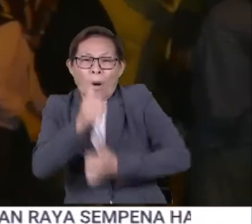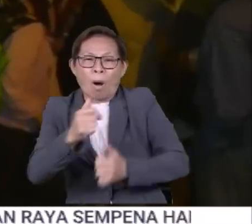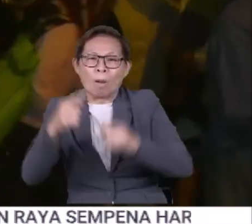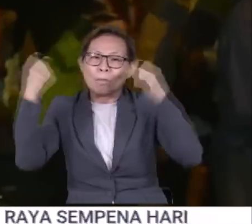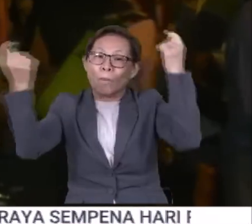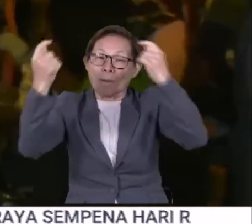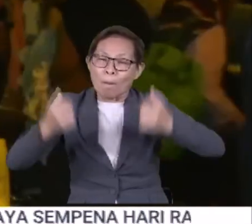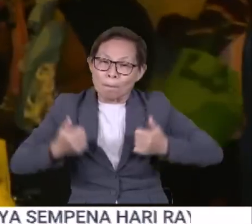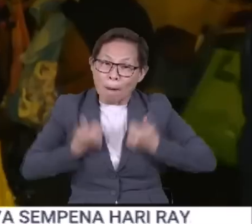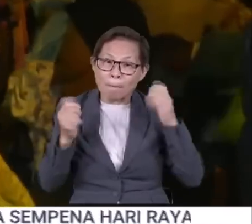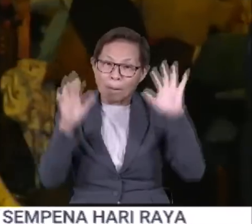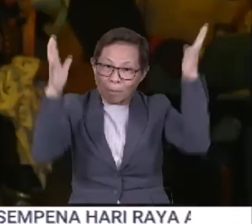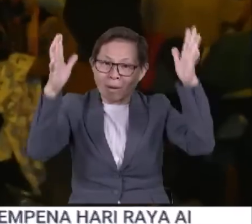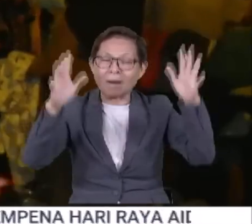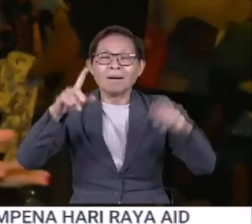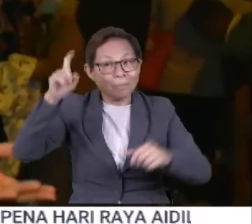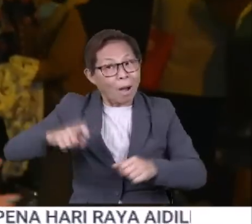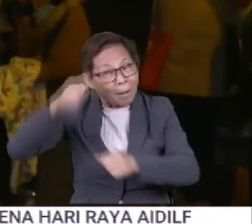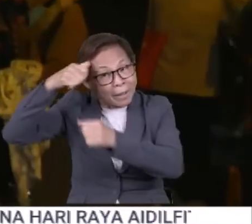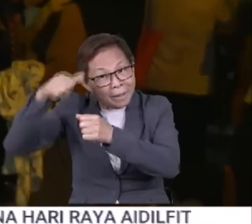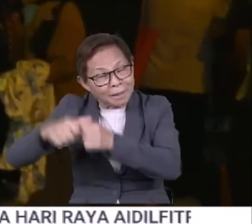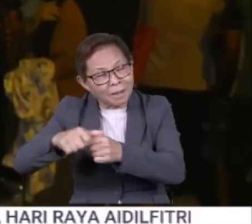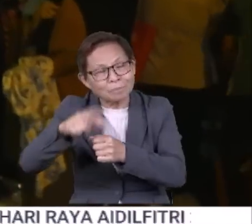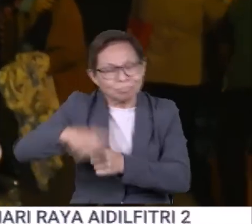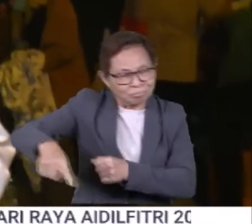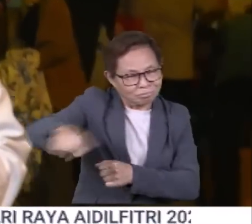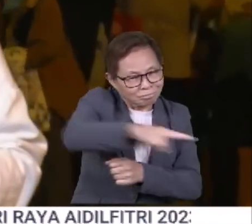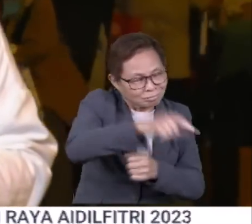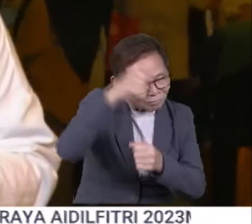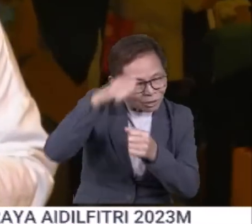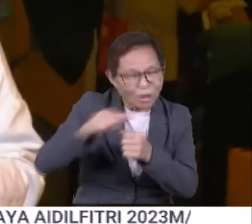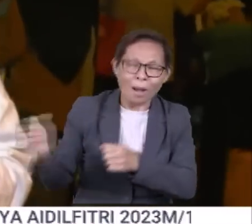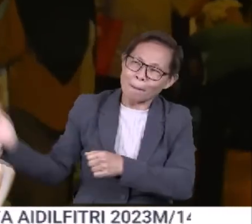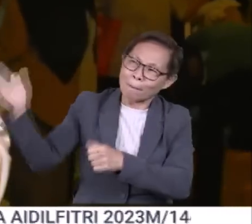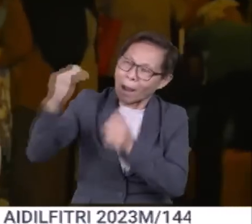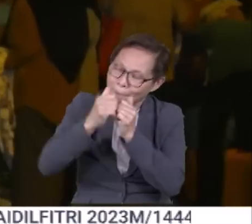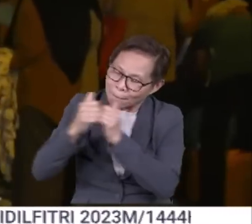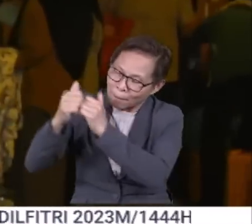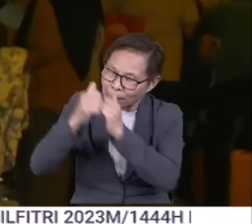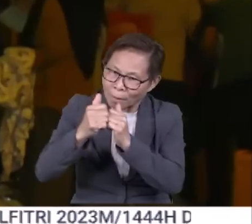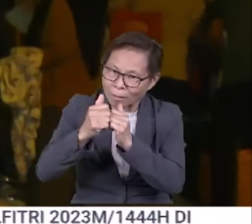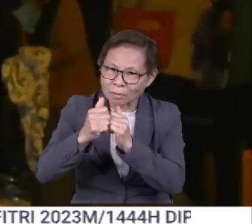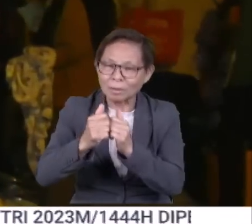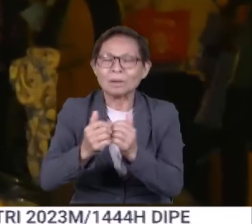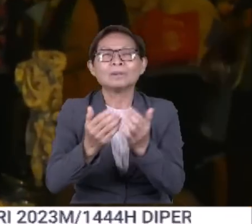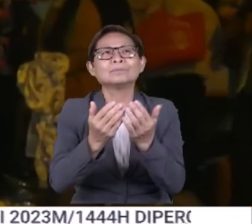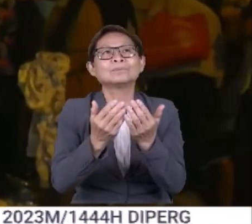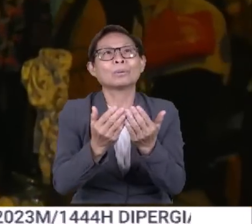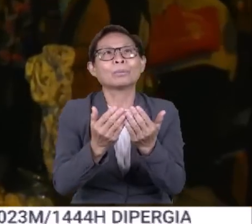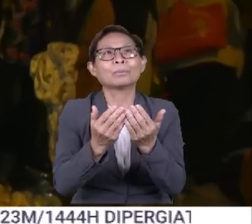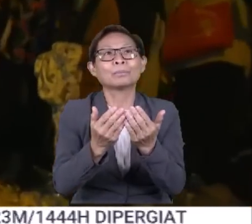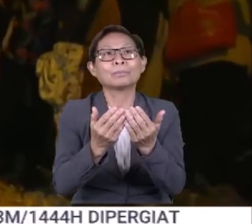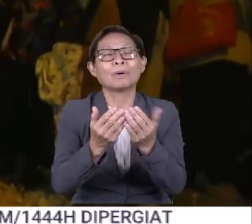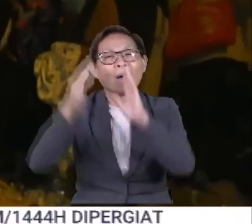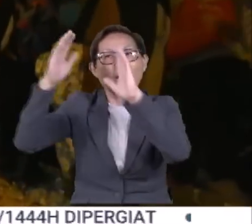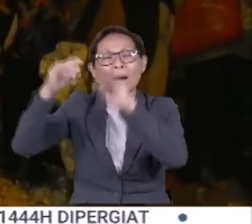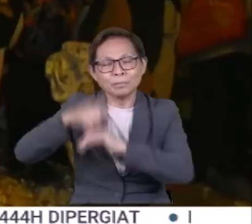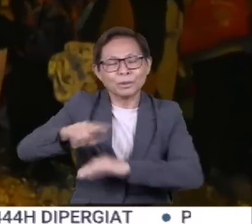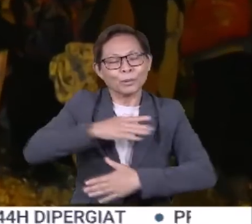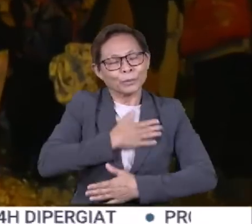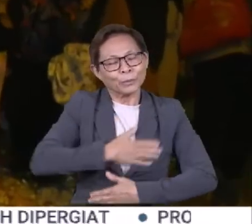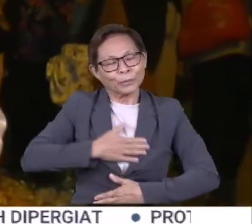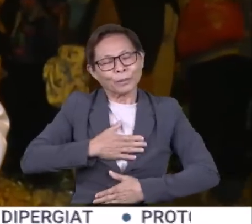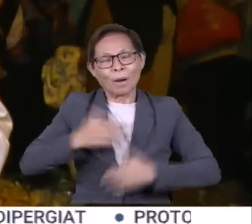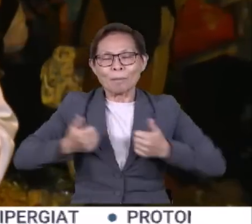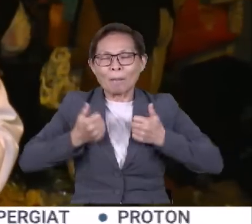Raya Aidilfitri, jangan kita lupakan nasib mereka di sini. Marilah kita sama-sama titipkan doa agar mereka dapat menikmati Hari